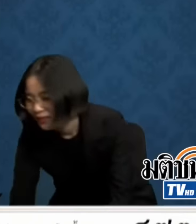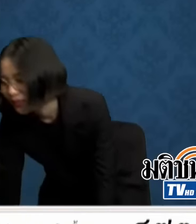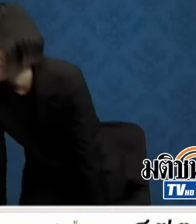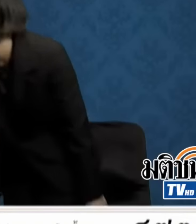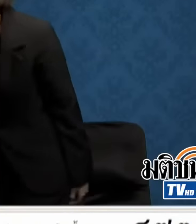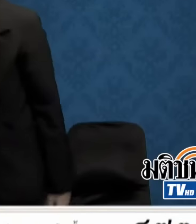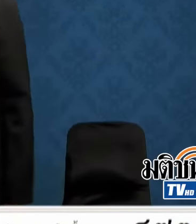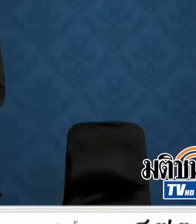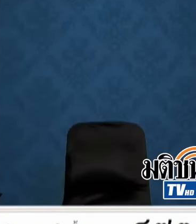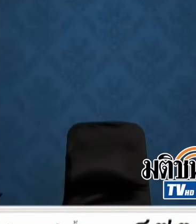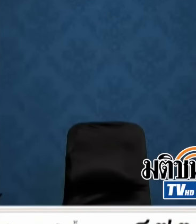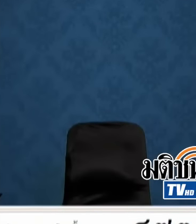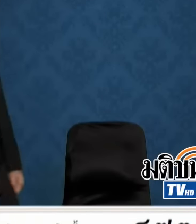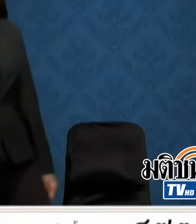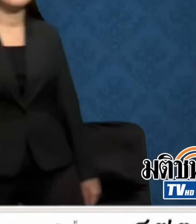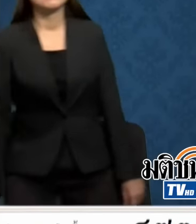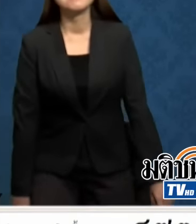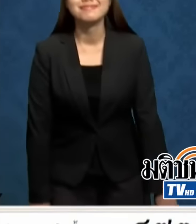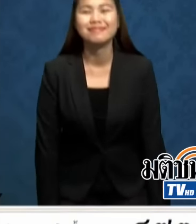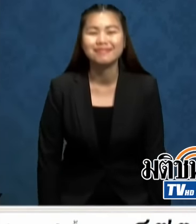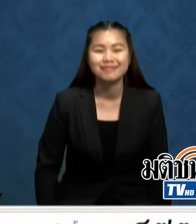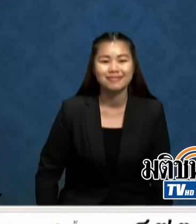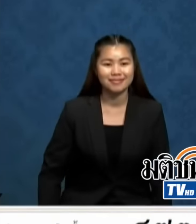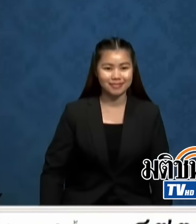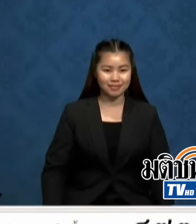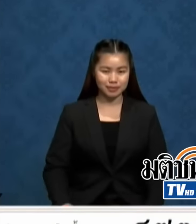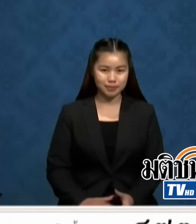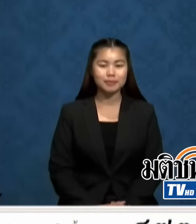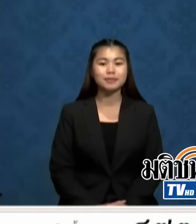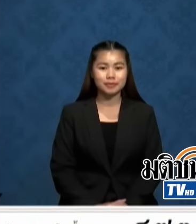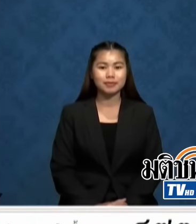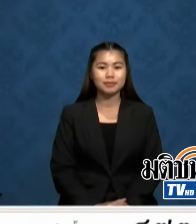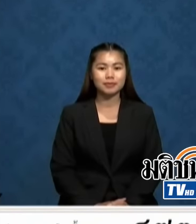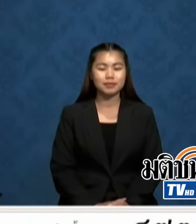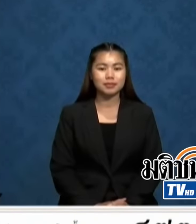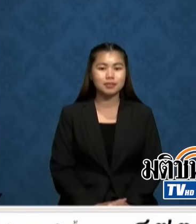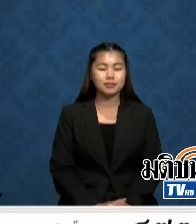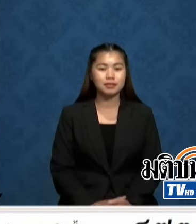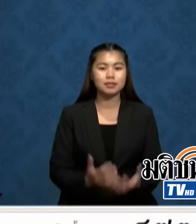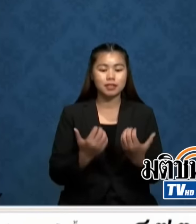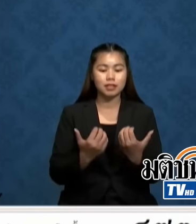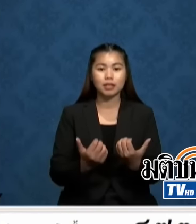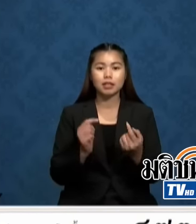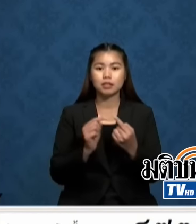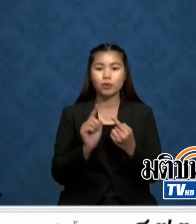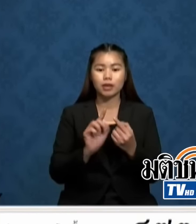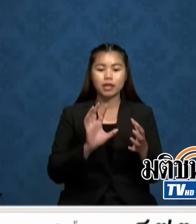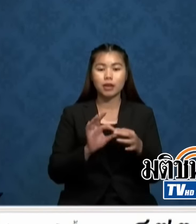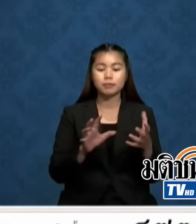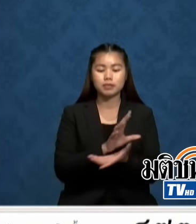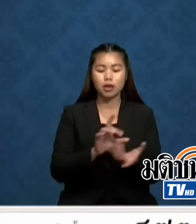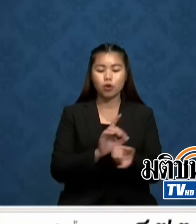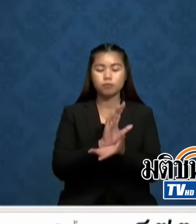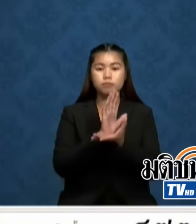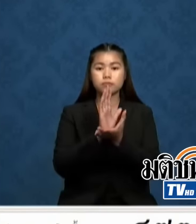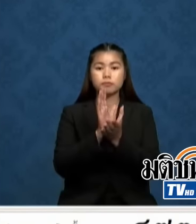ยกเลิกเพื่อให้บทบัญญัติของกฎหมายมีความสอดคล้องเหมาะสมกับบริบทสังคมที่เปลี่ยน